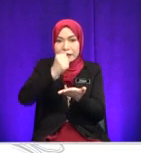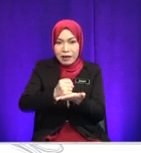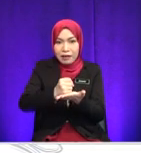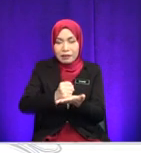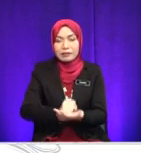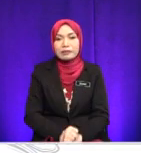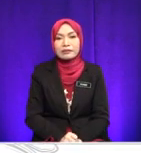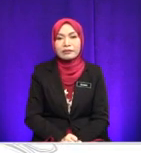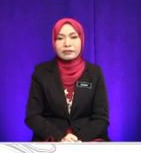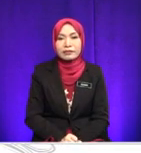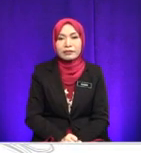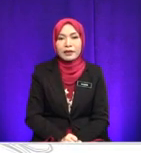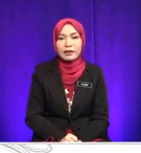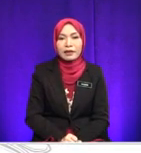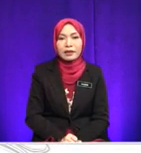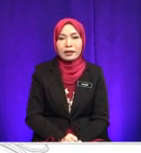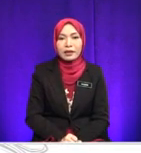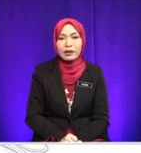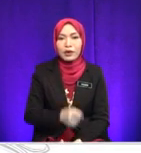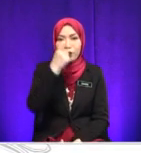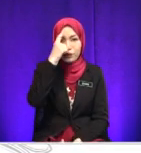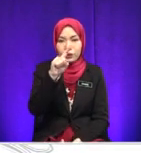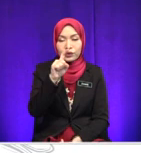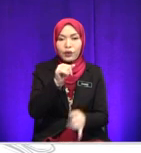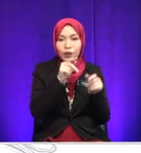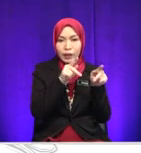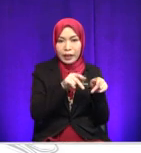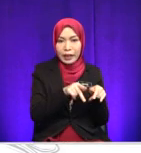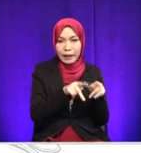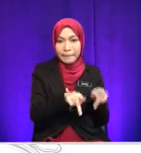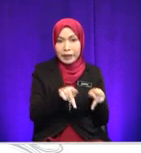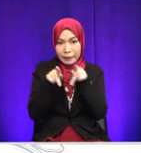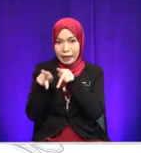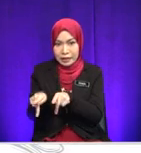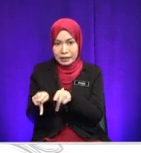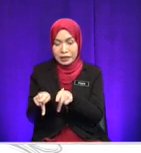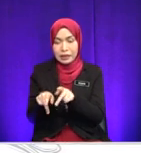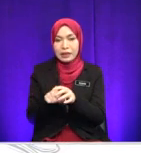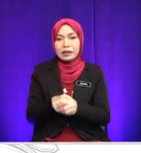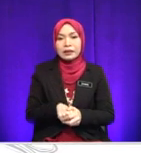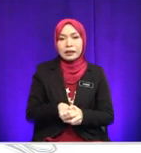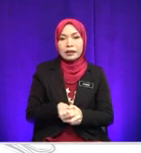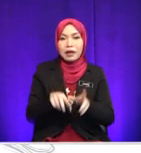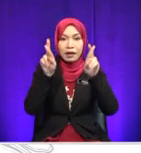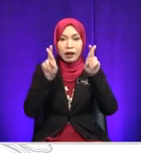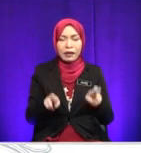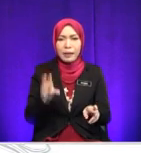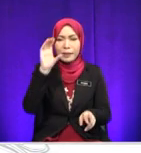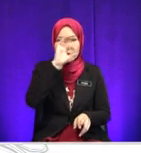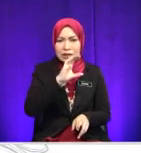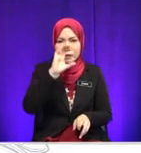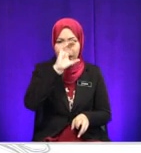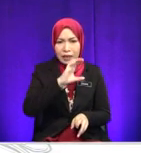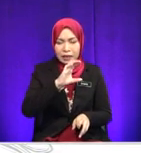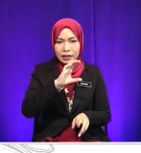Contoh ayat dia. Untuk imigrasi, imigrasi berlaku semasa zaman perang kerana rakyat mencari tempat